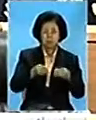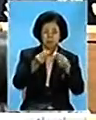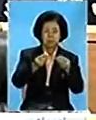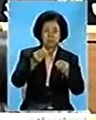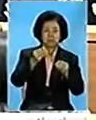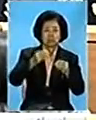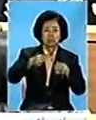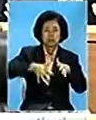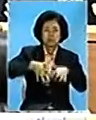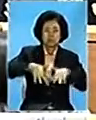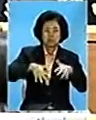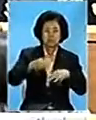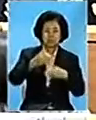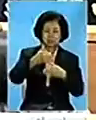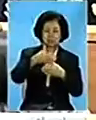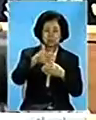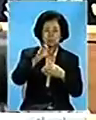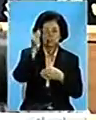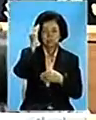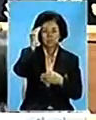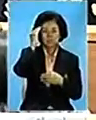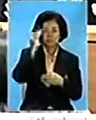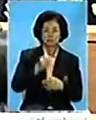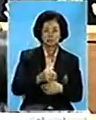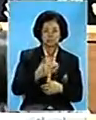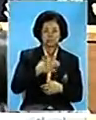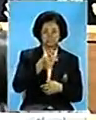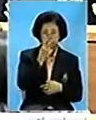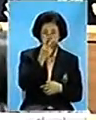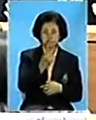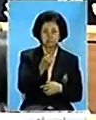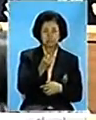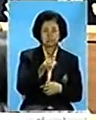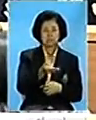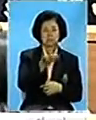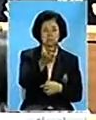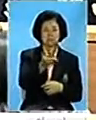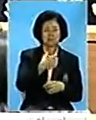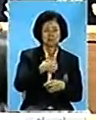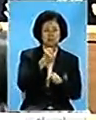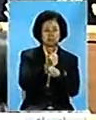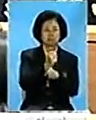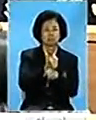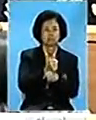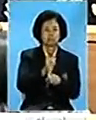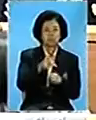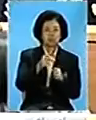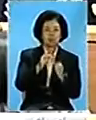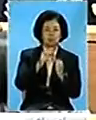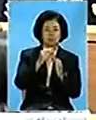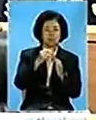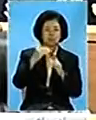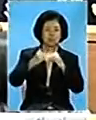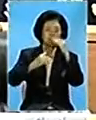นข้างนอกได้ทราบแต่ผมเห็นความที่ท่านอยากจะทำนะครับก็คือการพัฒนาการเมื